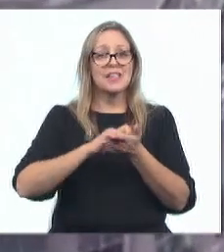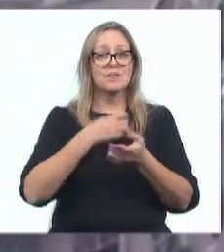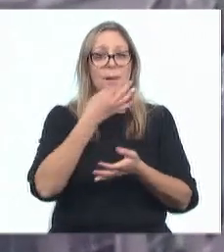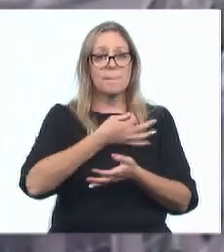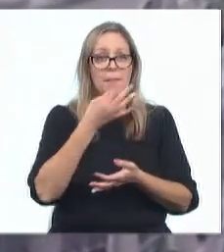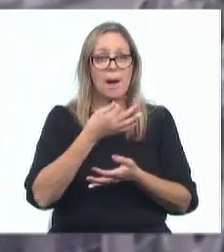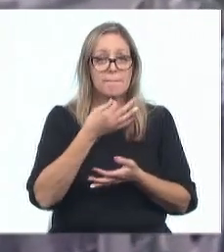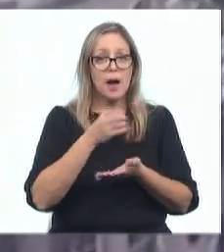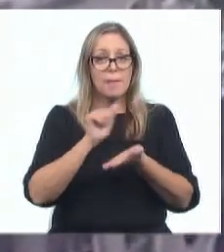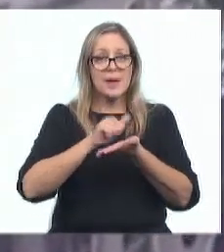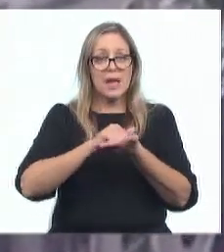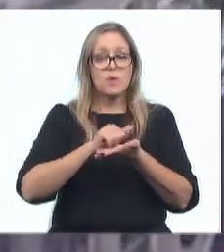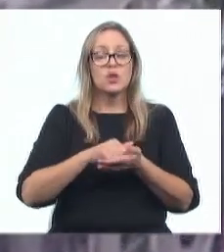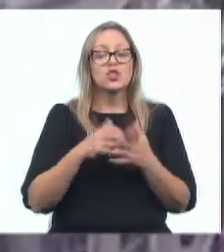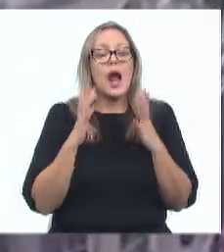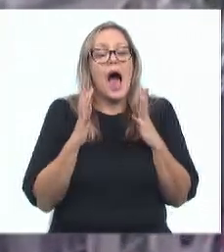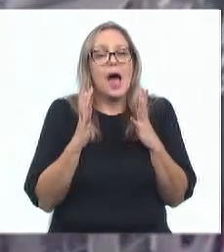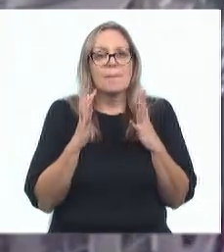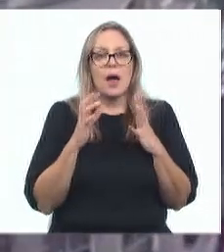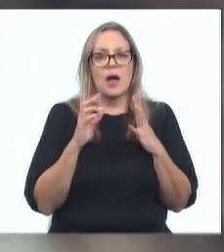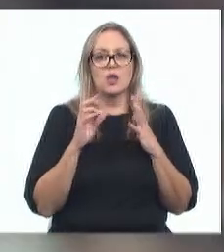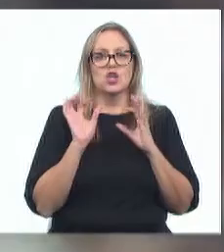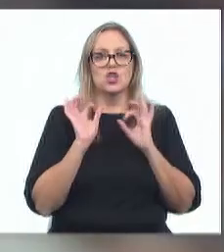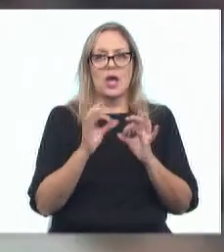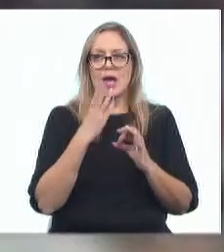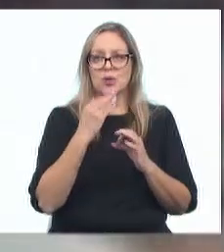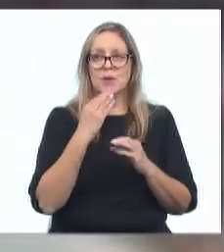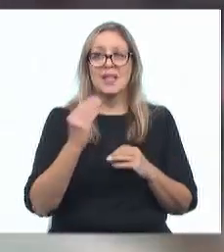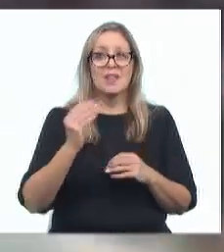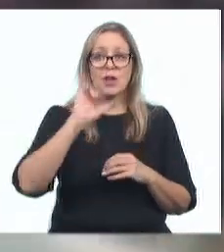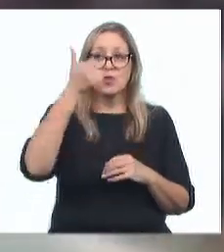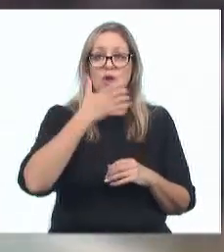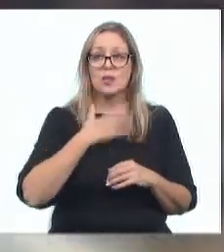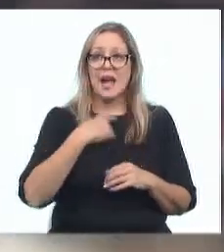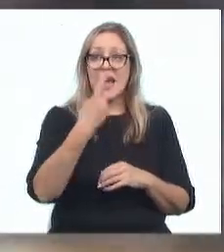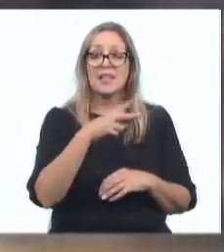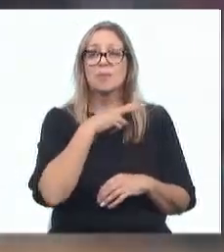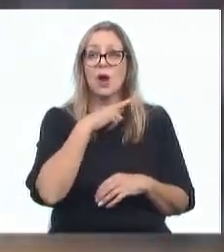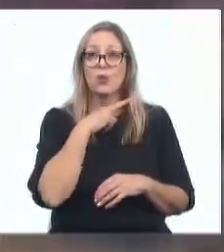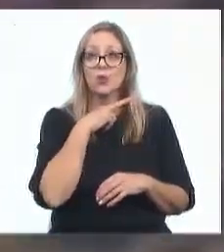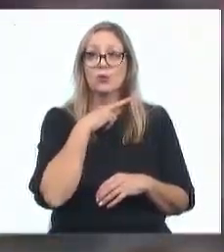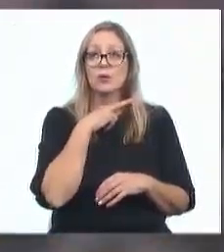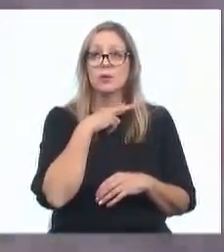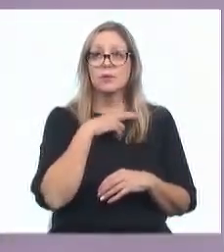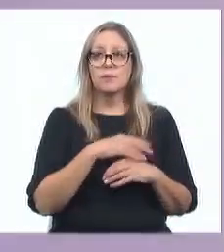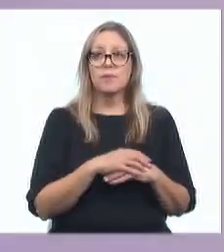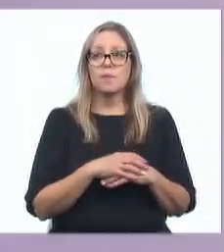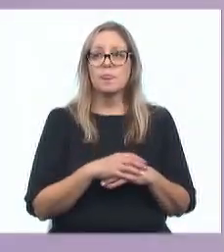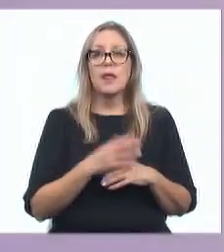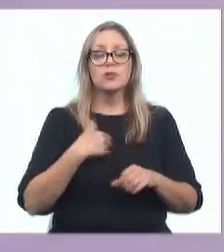האימה של היהודים בבריטניה. Correct. ממה? Listen, the first thing I want to say from London is I stand by